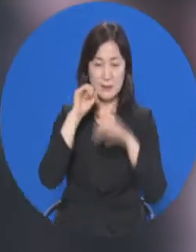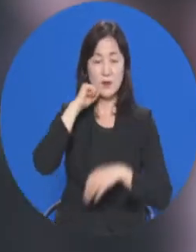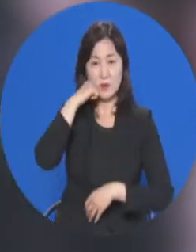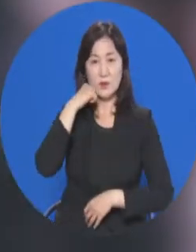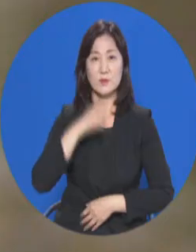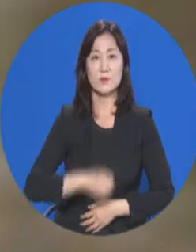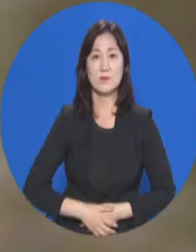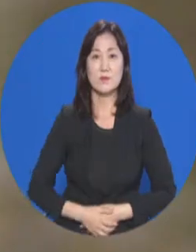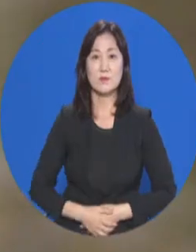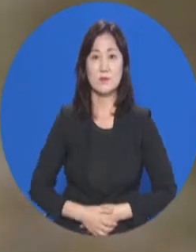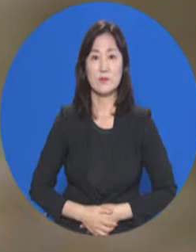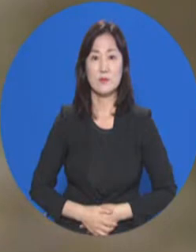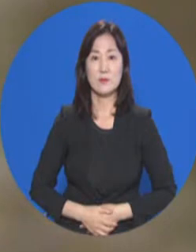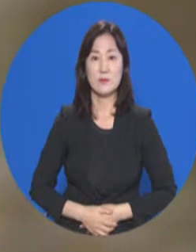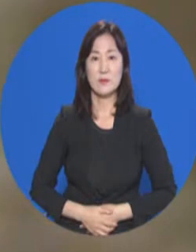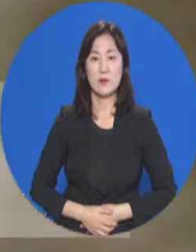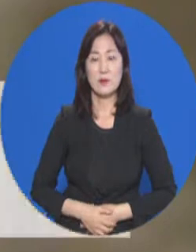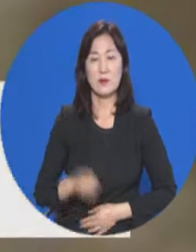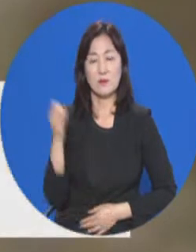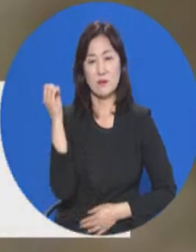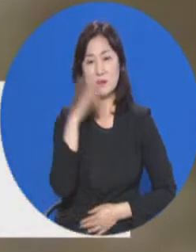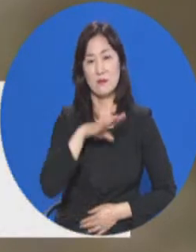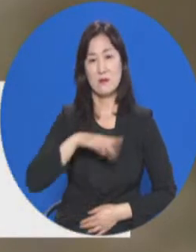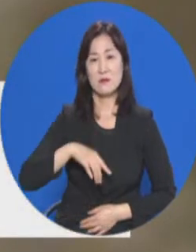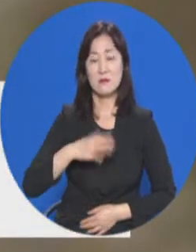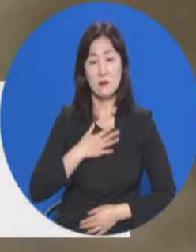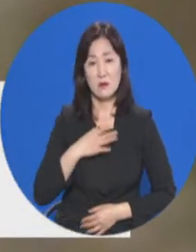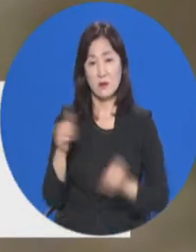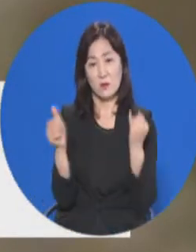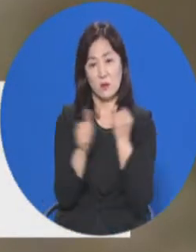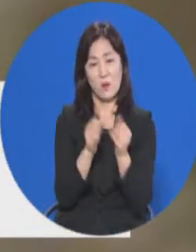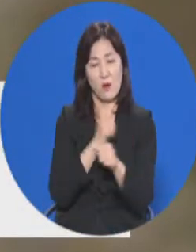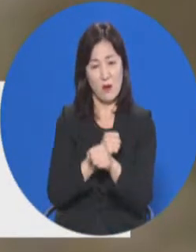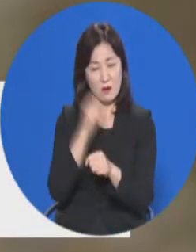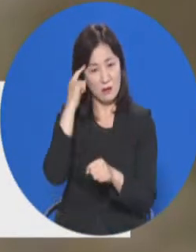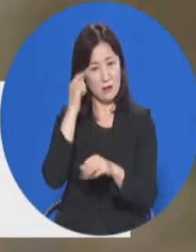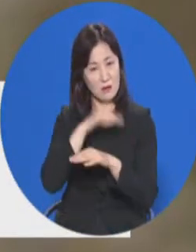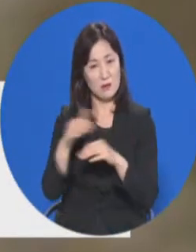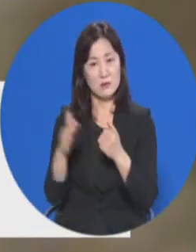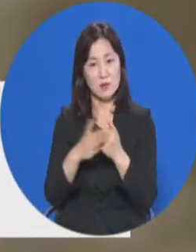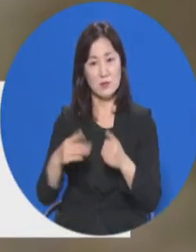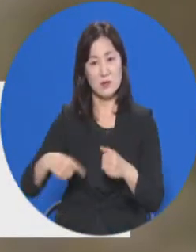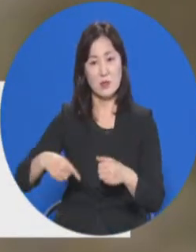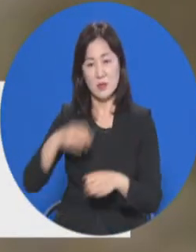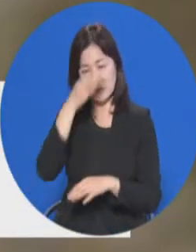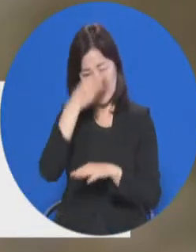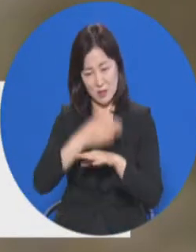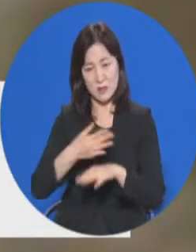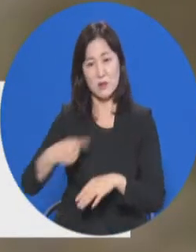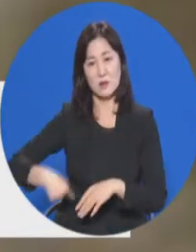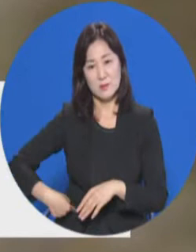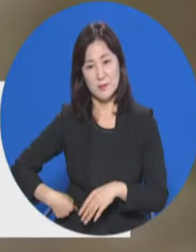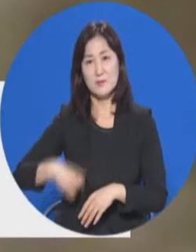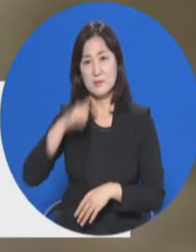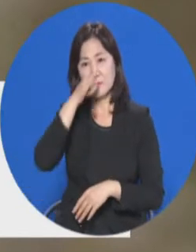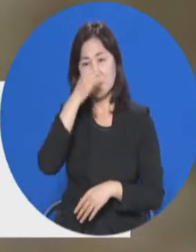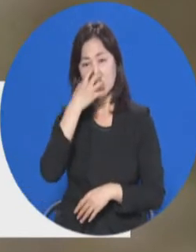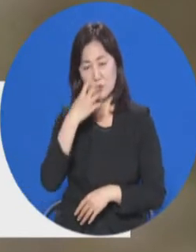정도입니다. 괜히 제가 결혼한다고 해서 이런 일이 벌어진 게 아닐까 싶은 뭔가 죄책감도 괜히